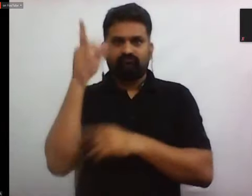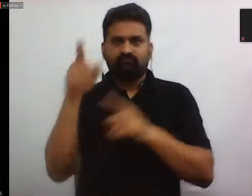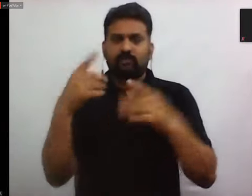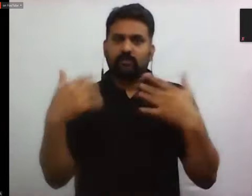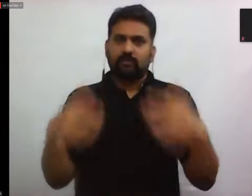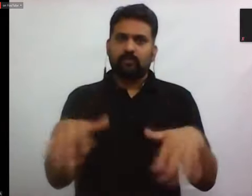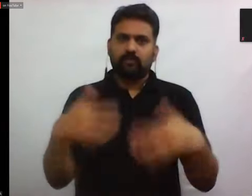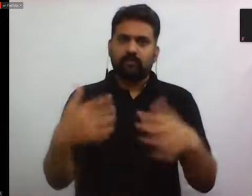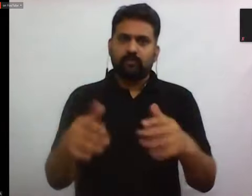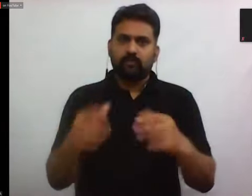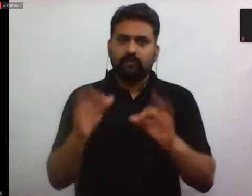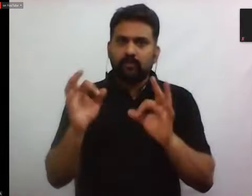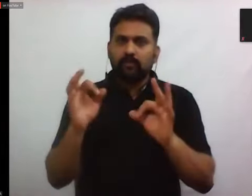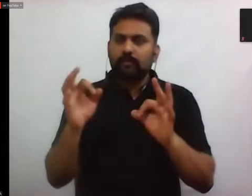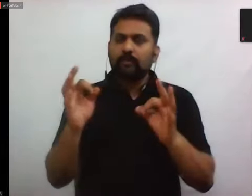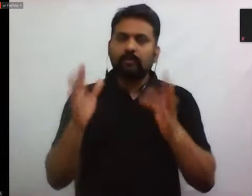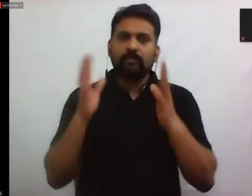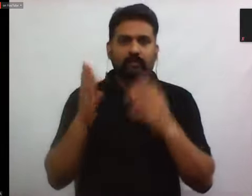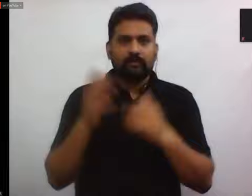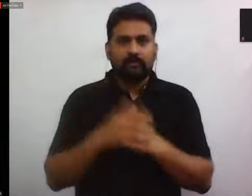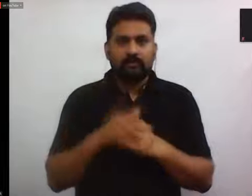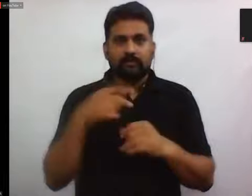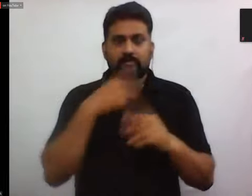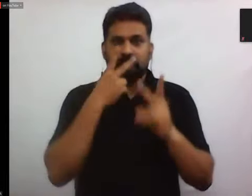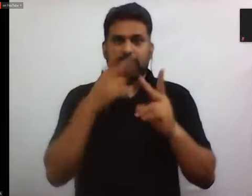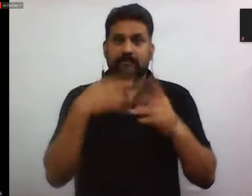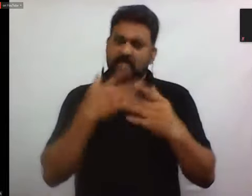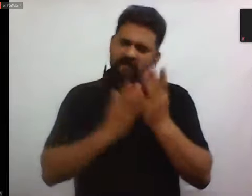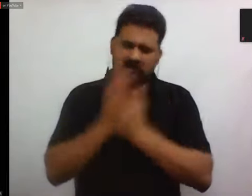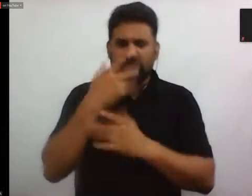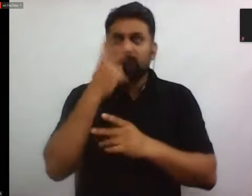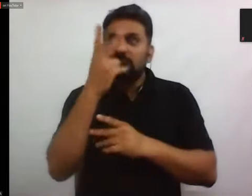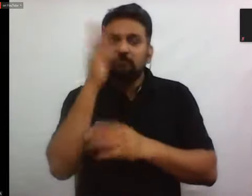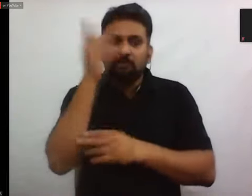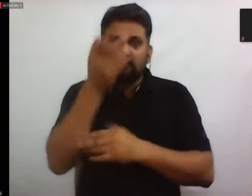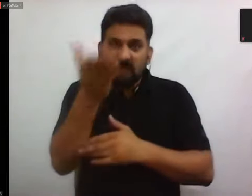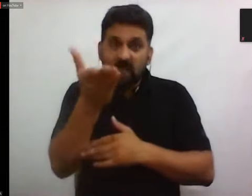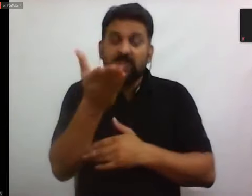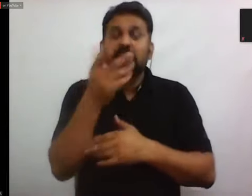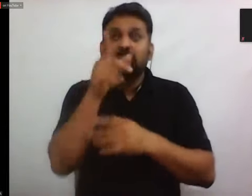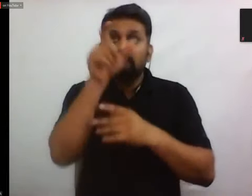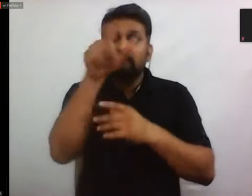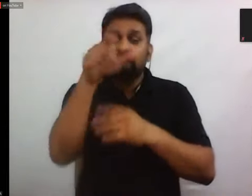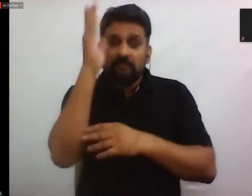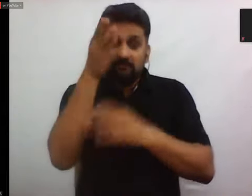ही अच्छा है. मेरे को हमेशा आपके प्रेजेंटेशंस और